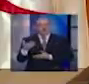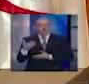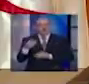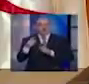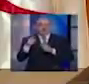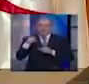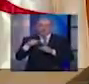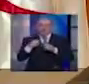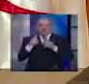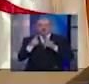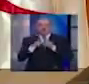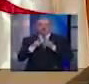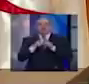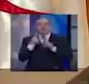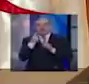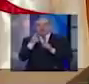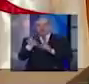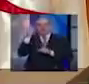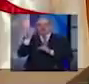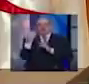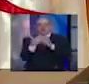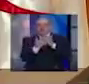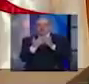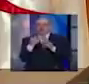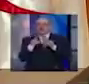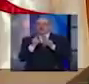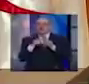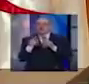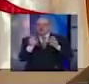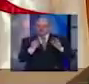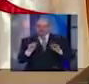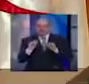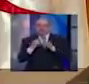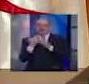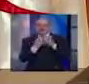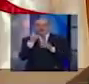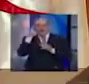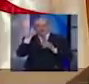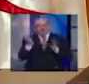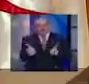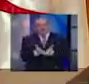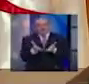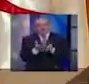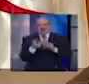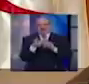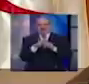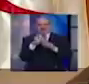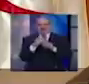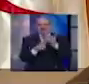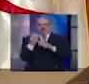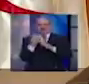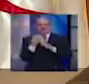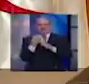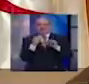l'équivalent de 4 milliards d'euros de niveau de liquidité bancaire au niveau des banques. Bled, les fermes, les 45 millions terrestres,